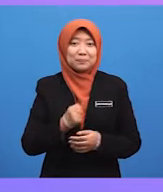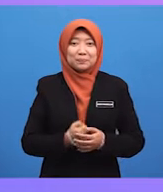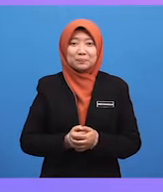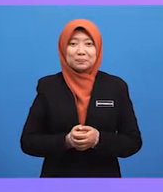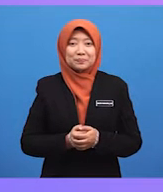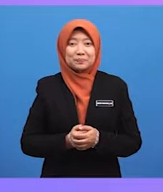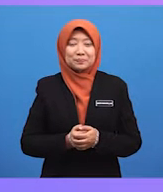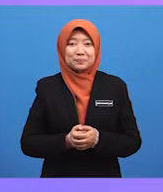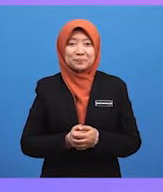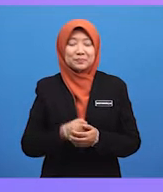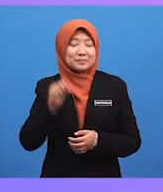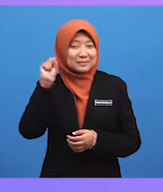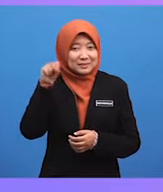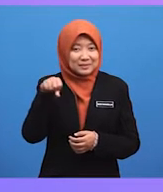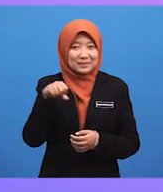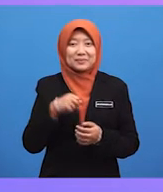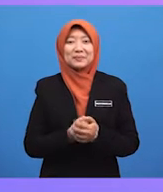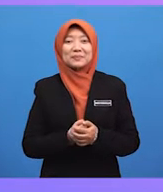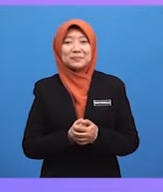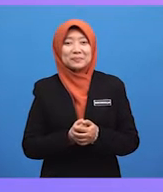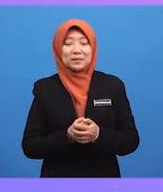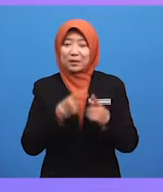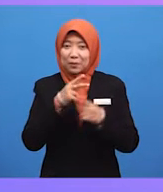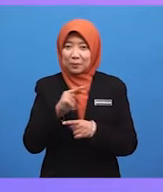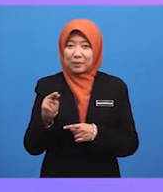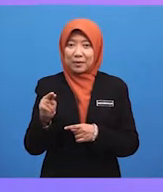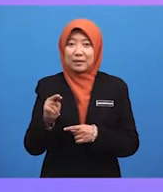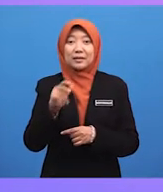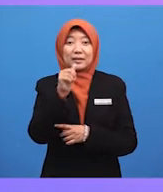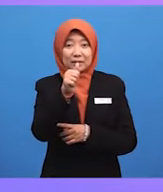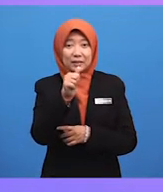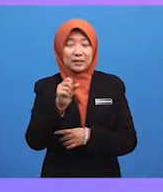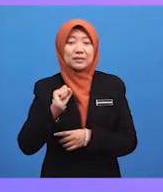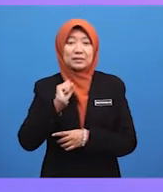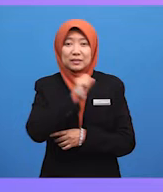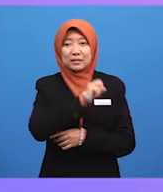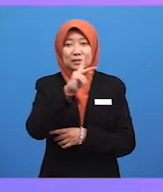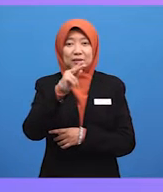Ya, kamu hebat. Jawapannya A. syirik khafi.